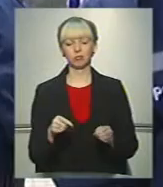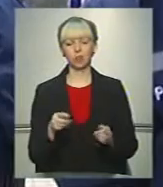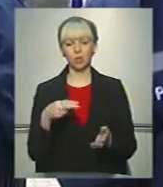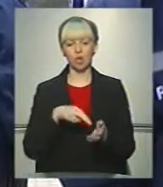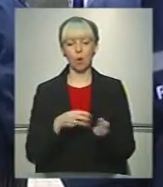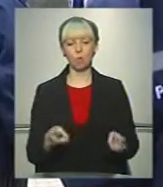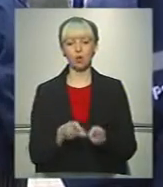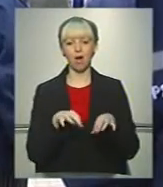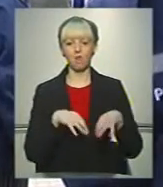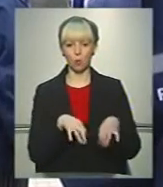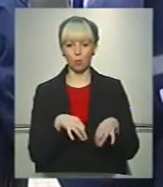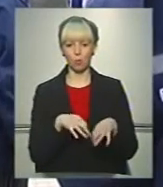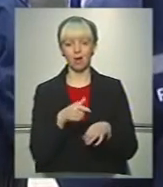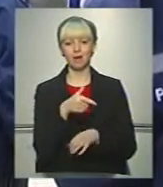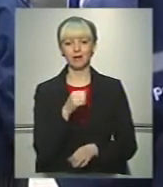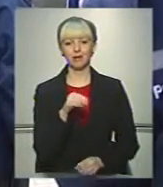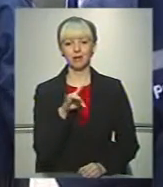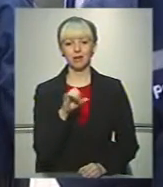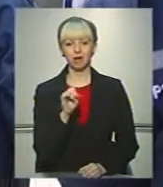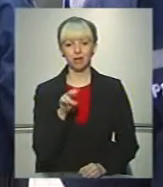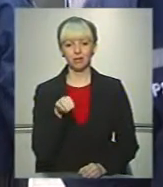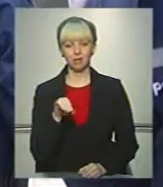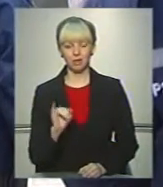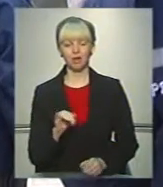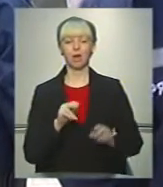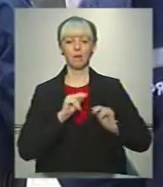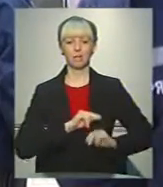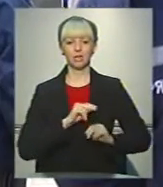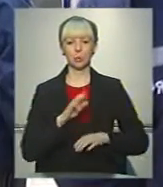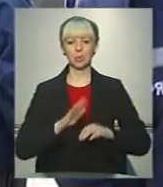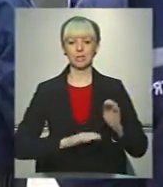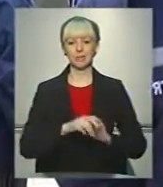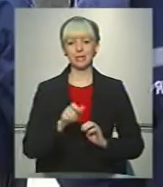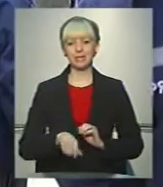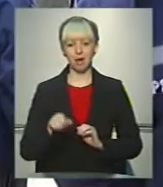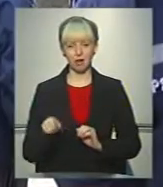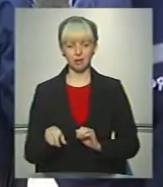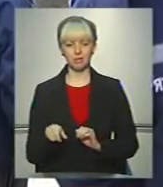пожежний автомобіль на гідранти, працюють спеціалісти,